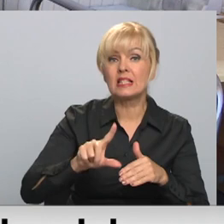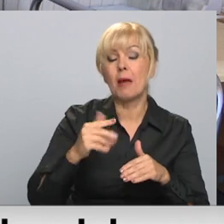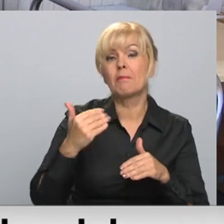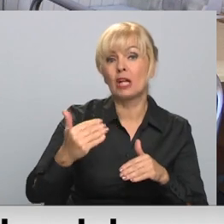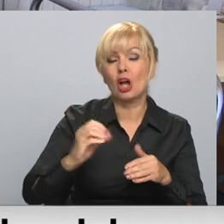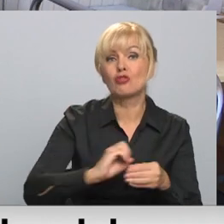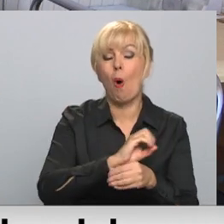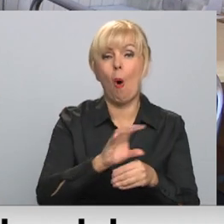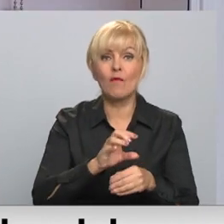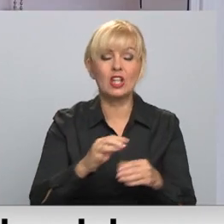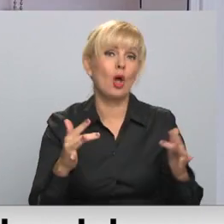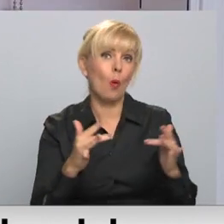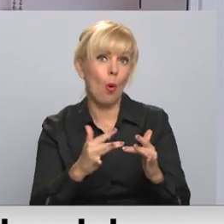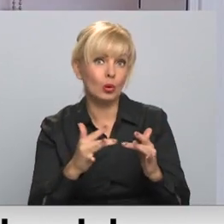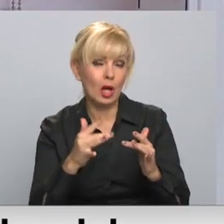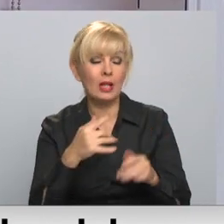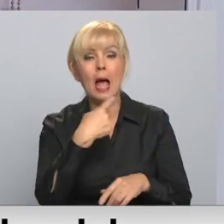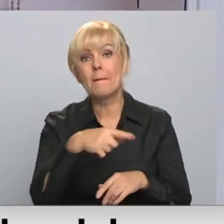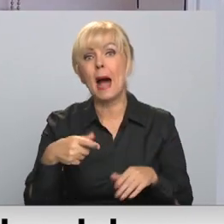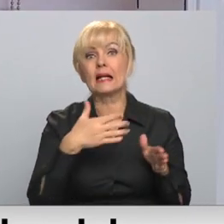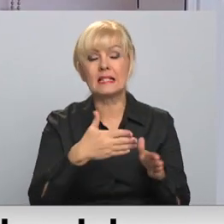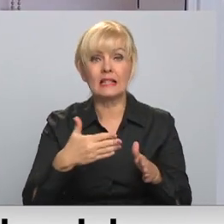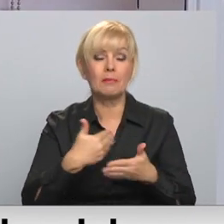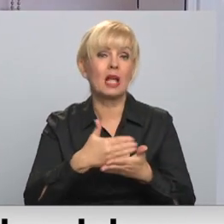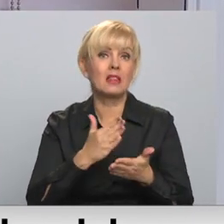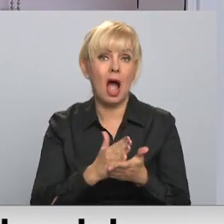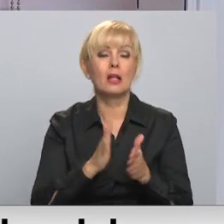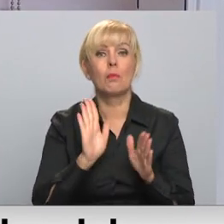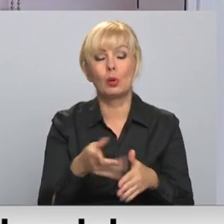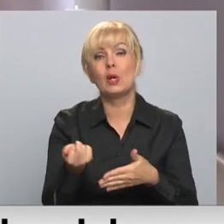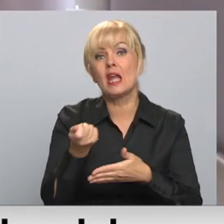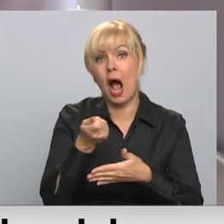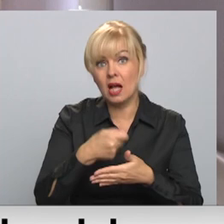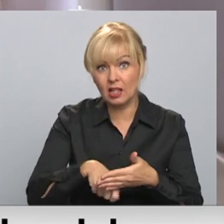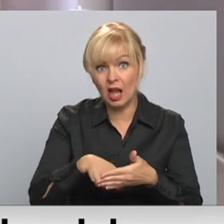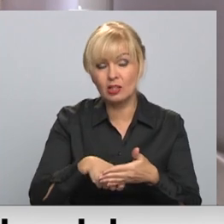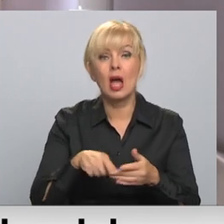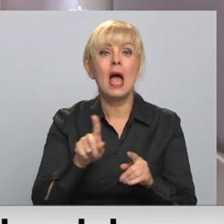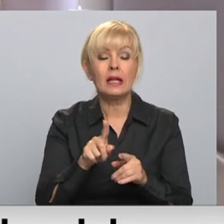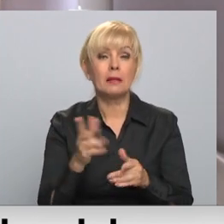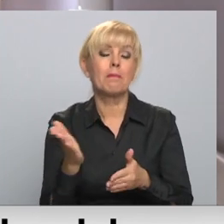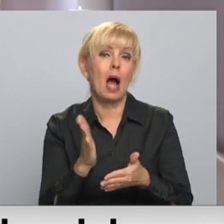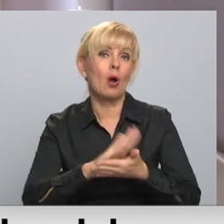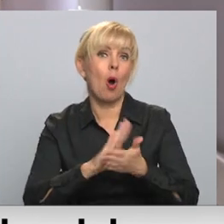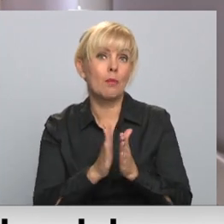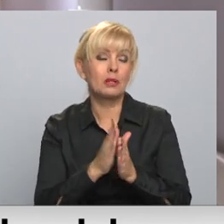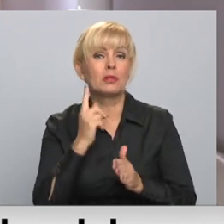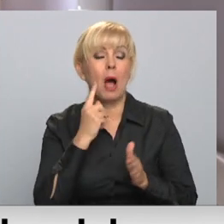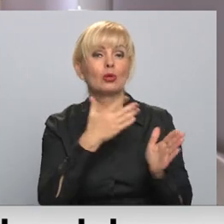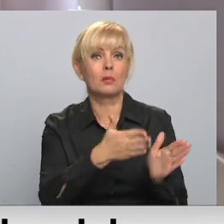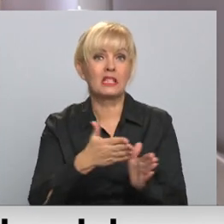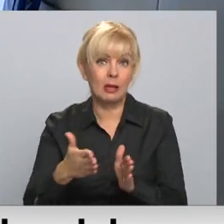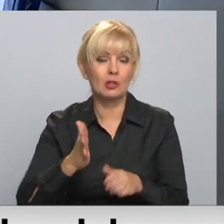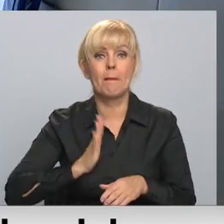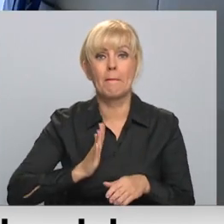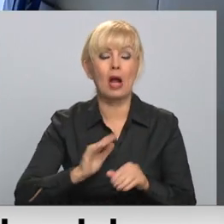slimnieku gultām, liela daļa pārējās slimnīcas gluži vienkārši būtu jāslēdz. Tādēļ panākts kompromiss. Madonas slimnīca vismaz